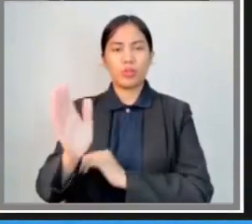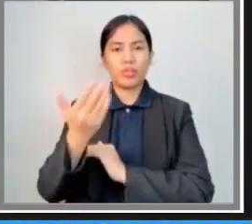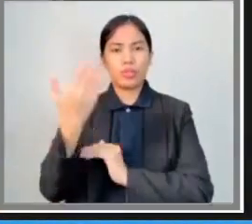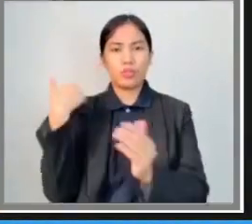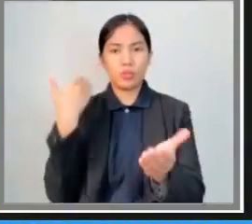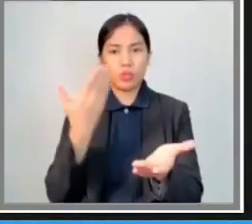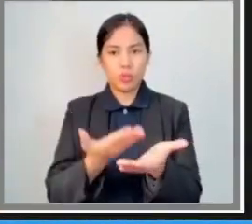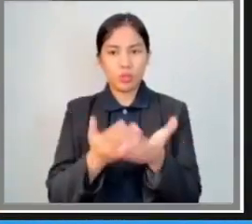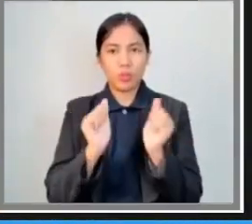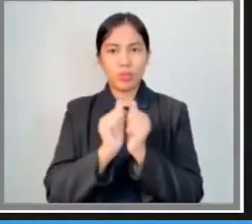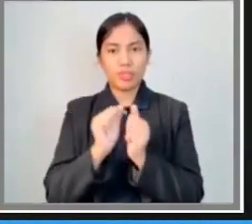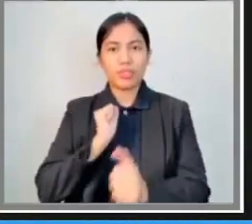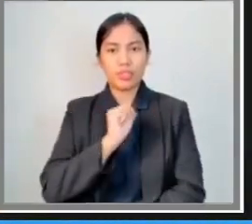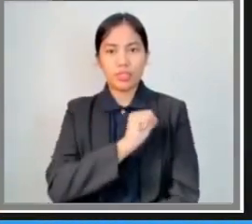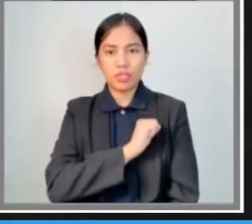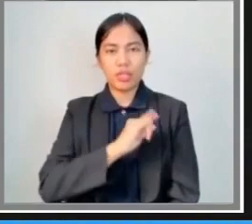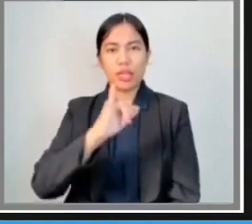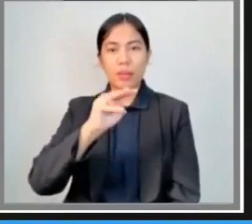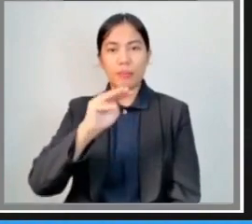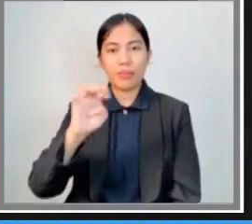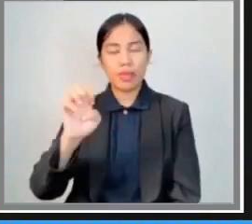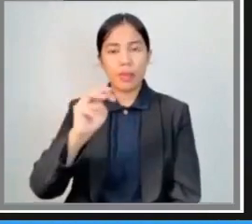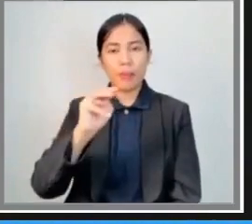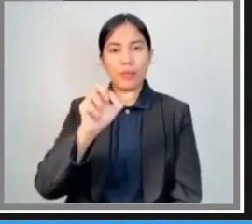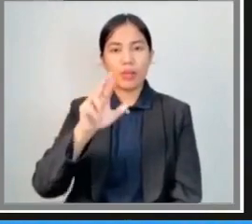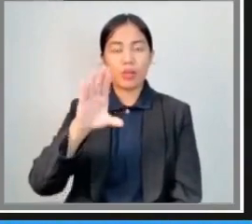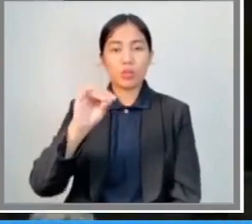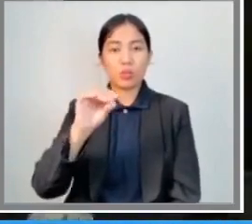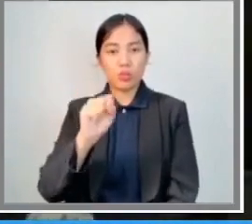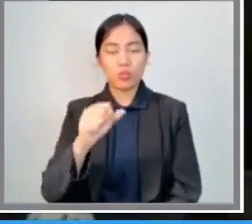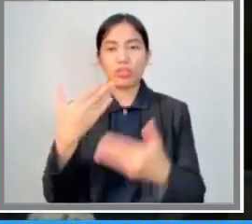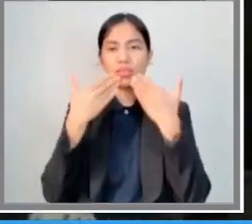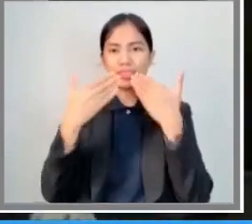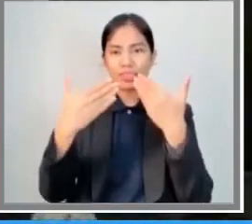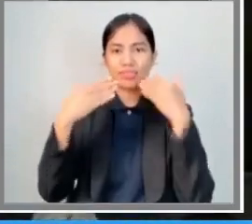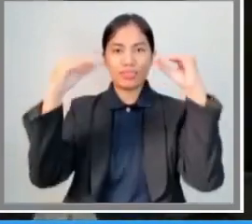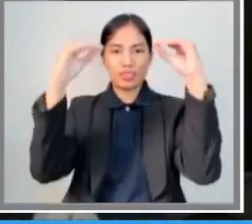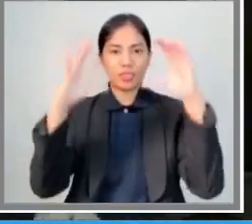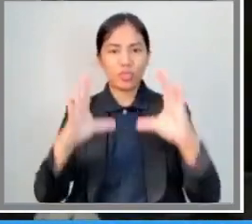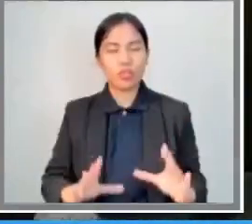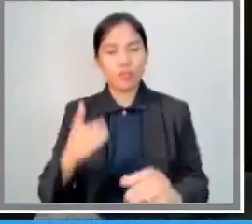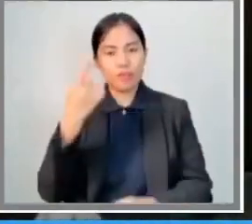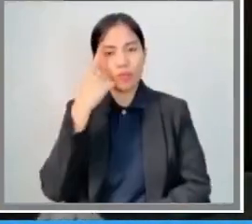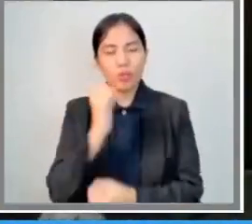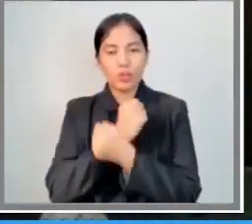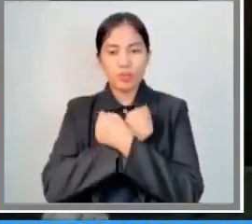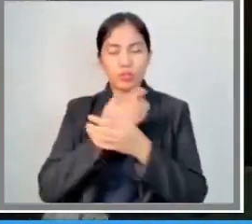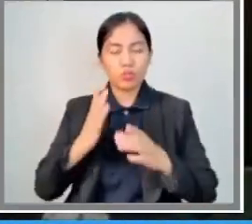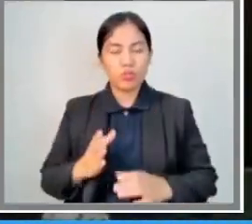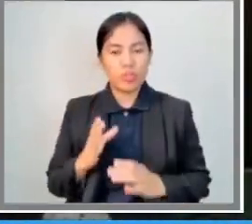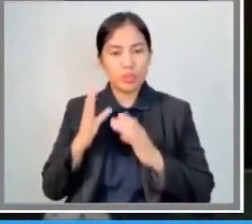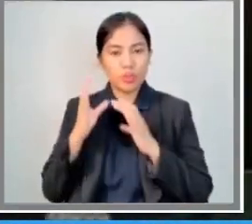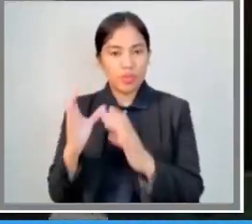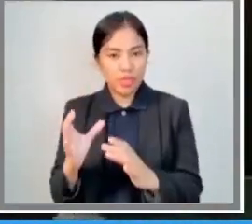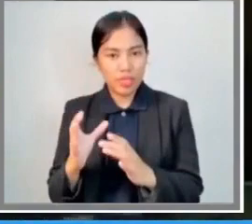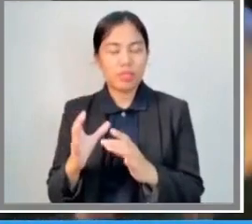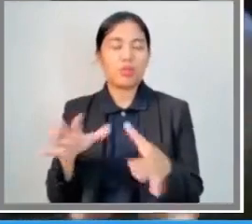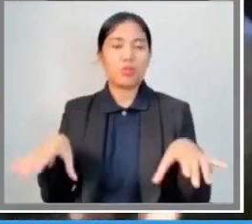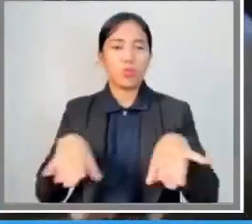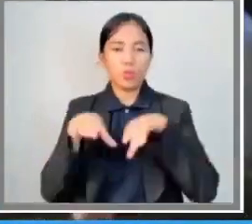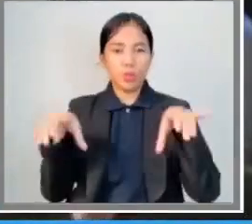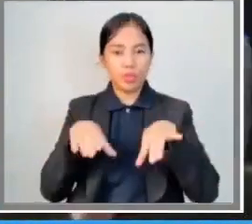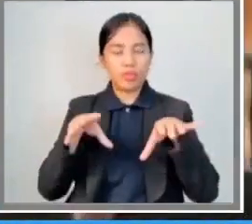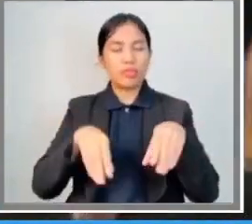Marcos. Pinasalamatan ng kalihim ang mga guro sa kanilang dedikasyon sa trabaho at sinasabing nirerespeto niya ng buong